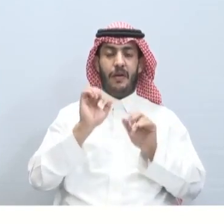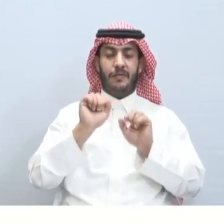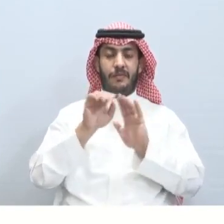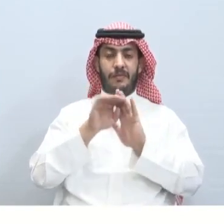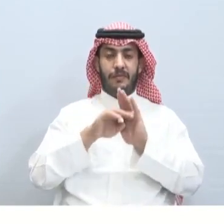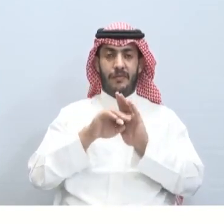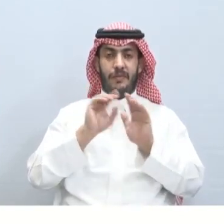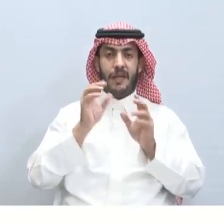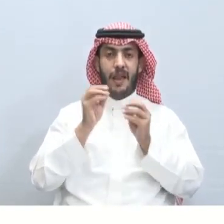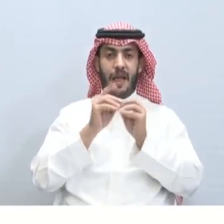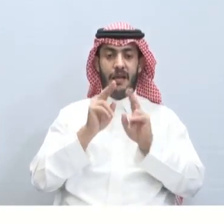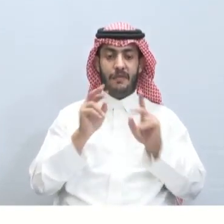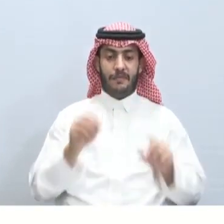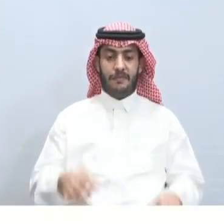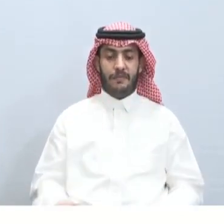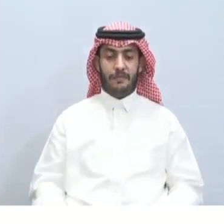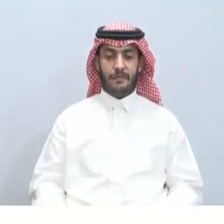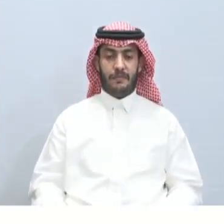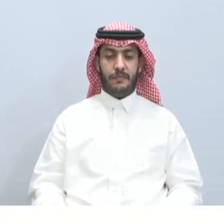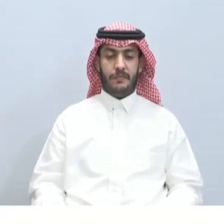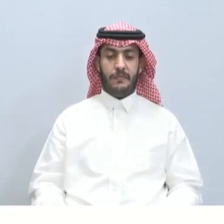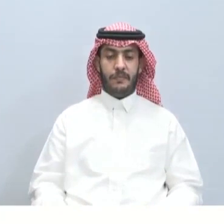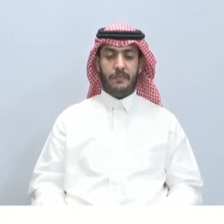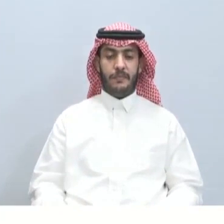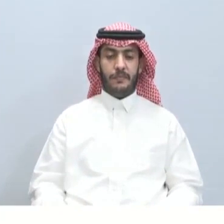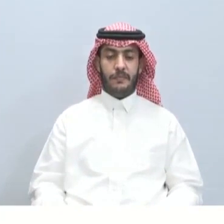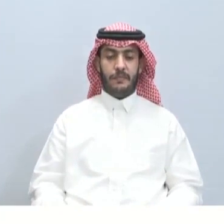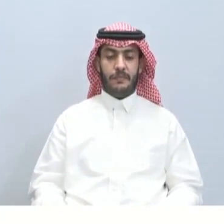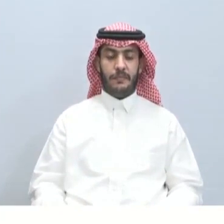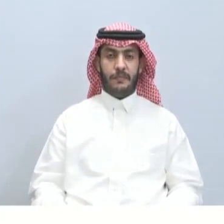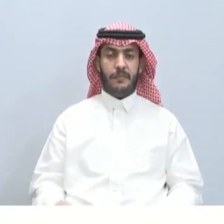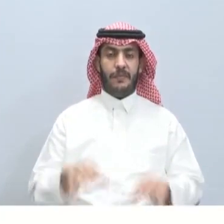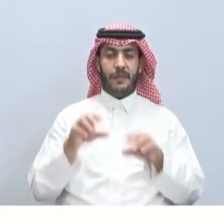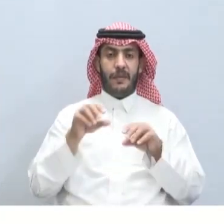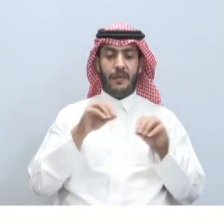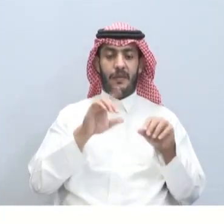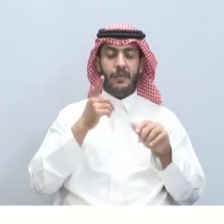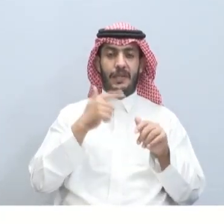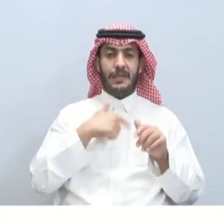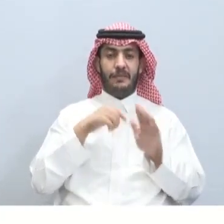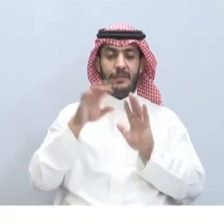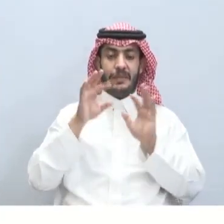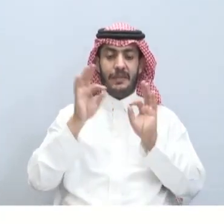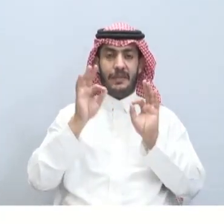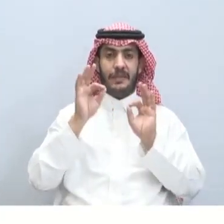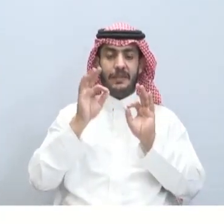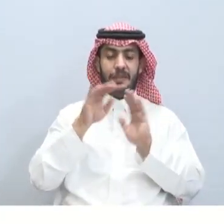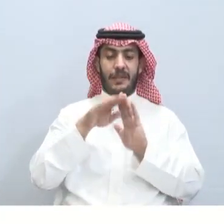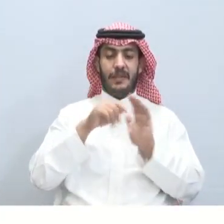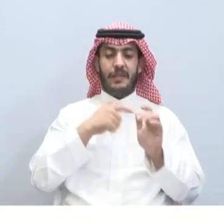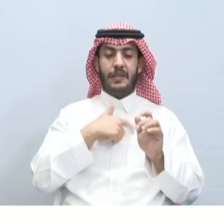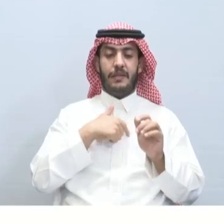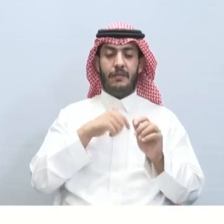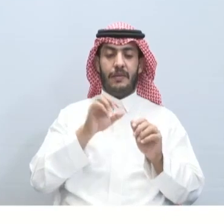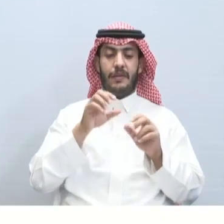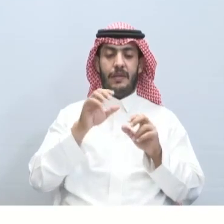مثلا معين كالالعاب وغيره ننتقل سؤال اخر ما استراتيجيه تقسيم السوق التي تسمى